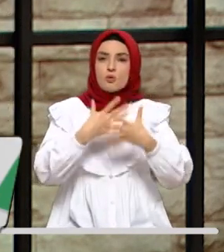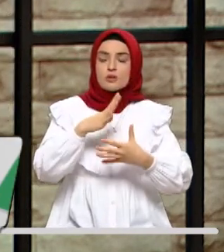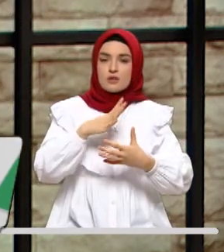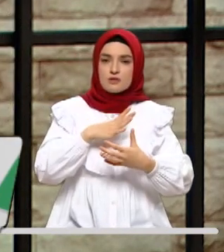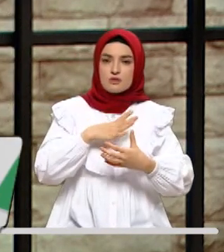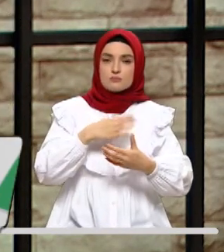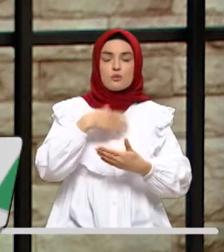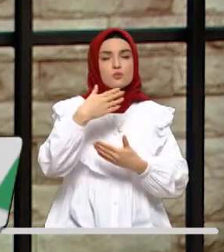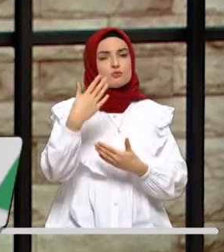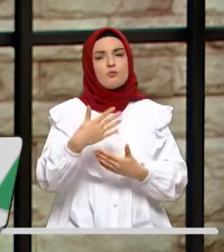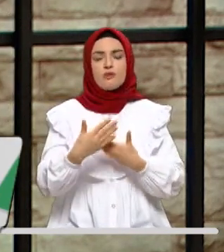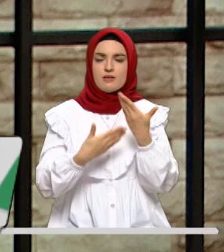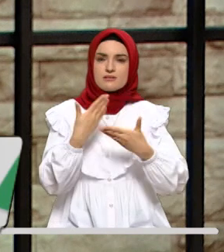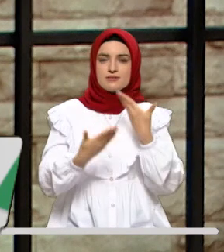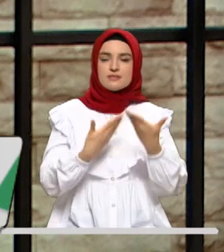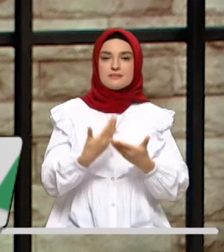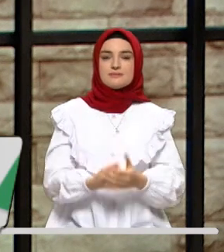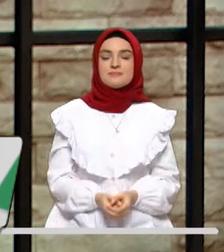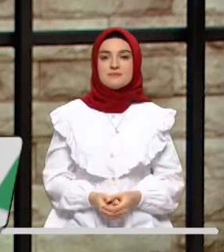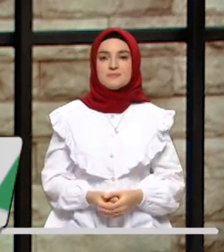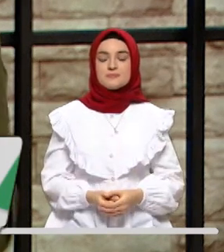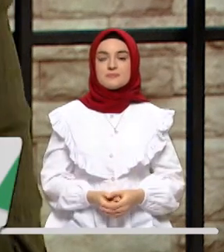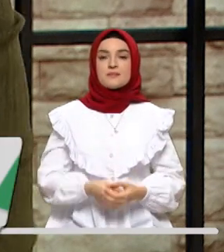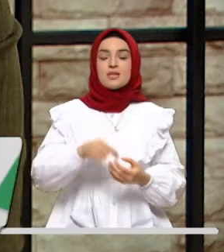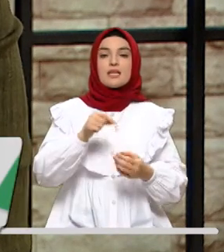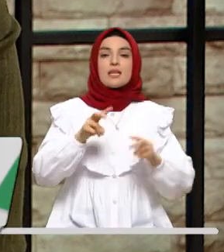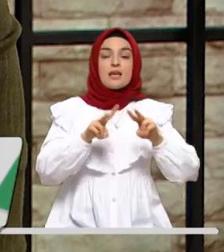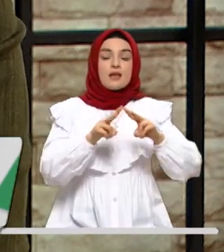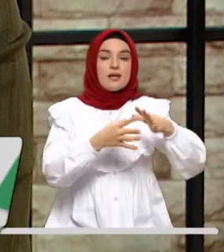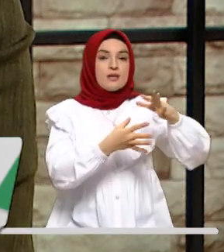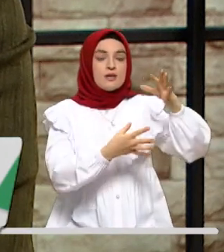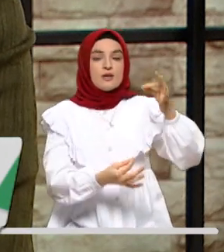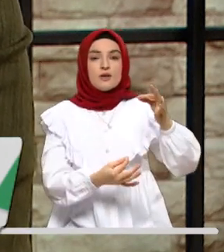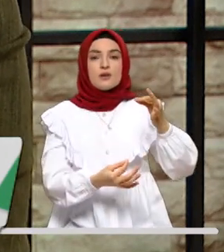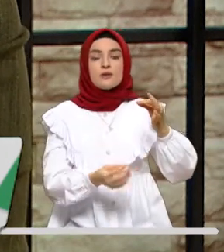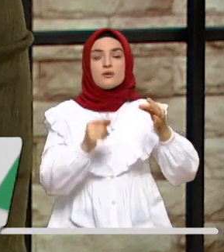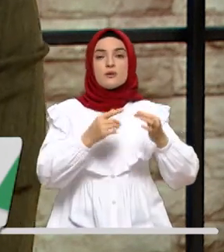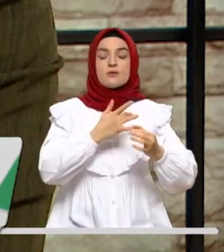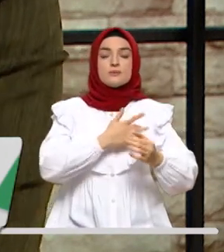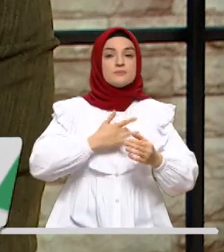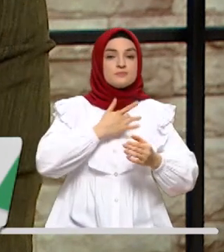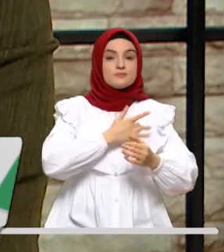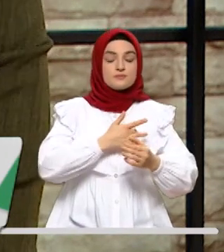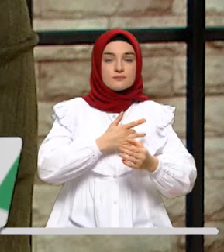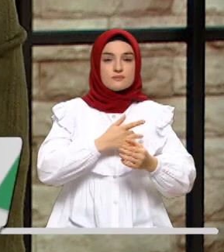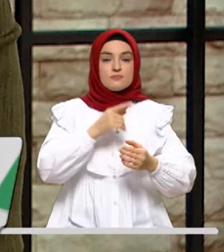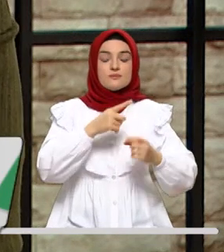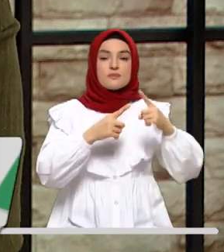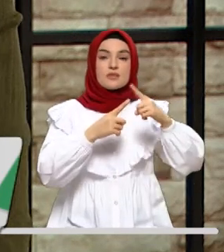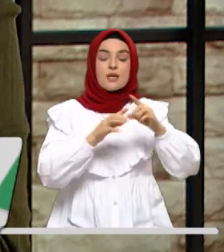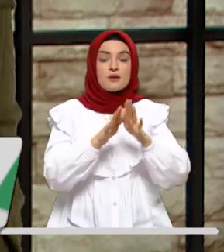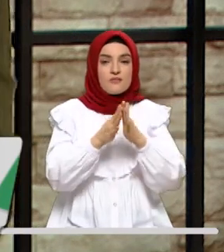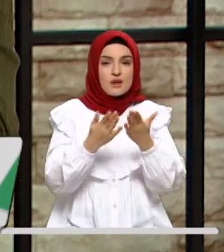Onu daha sonra anlatırız. İşte Mehmet Akif Ersoy Anadolu'dan Tanzimat Fermanı ile